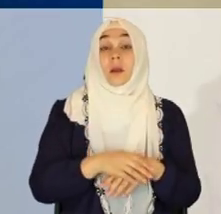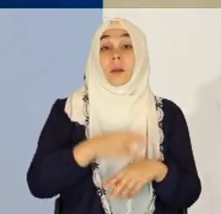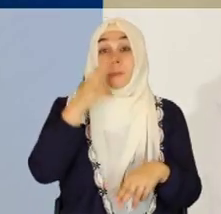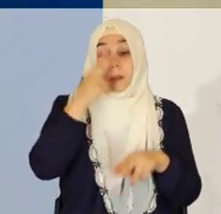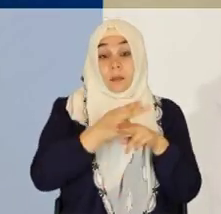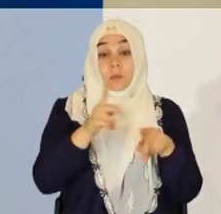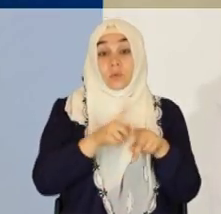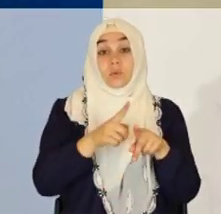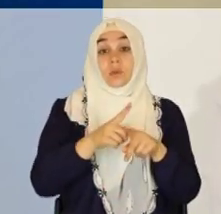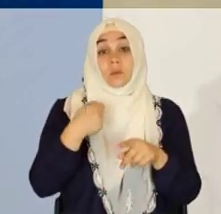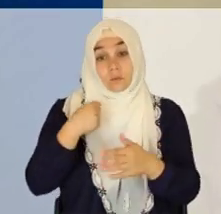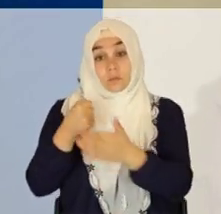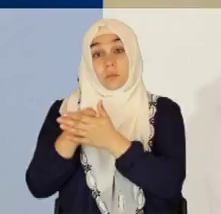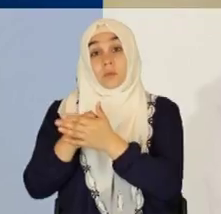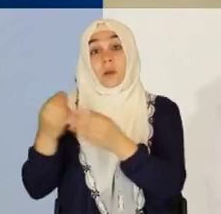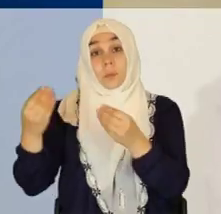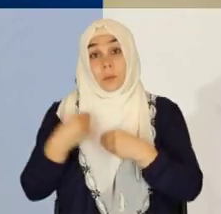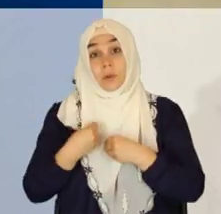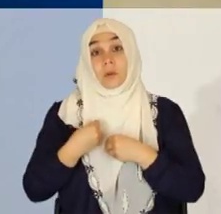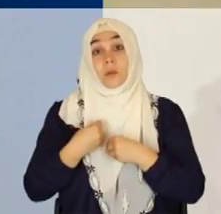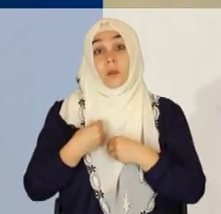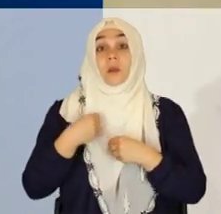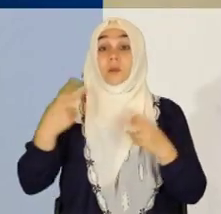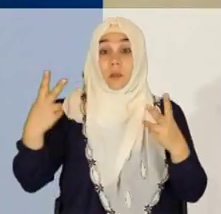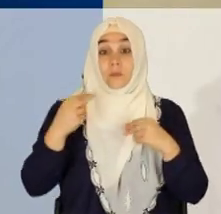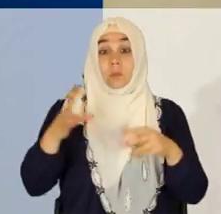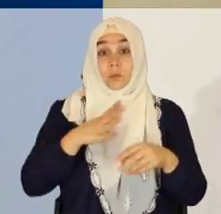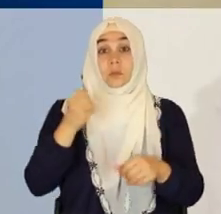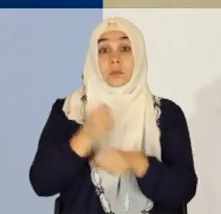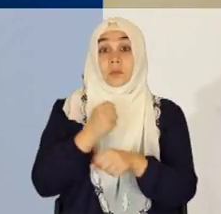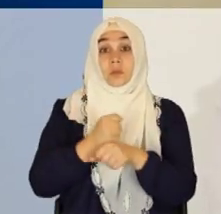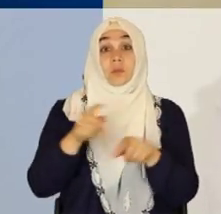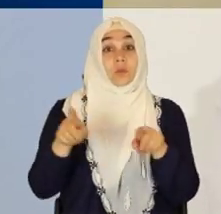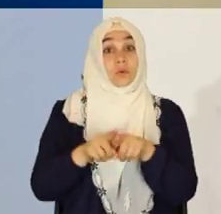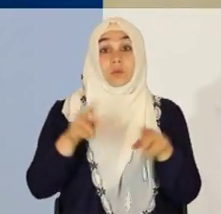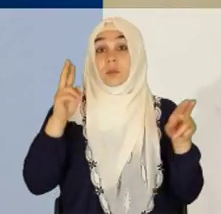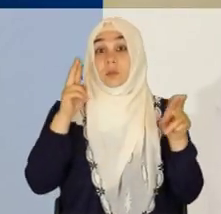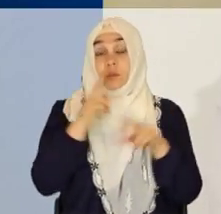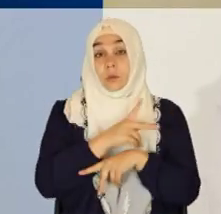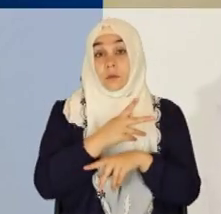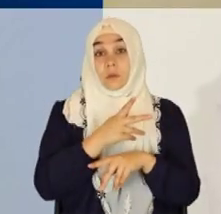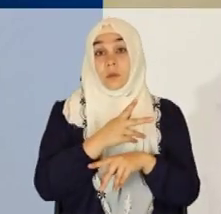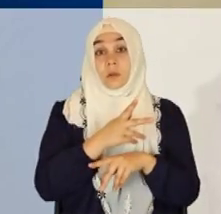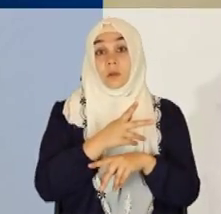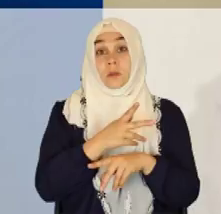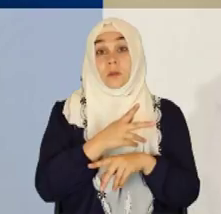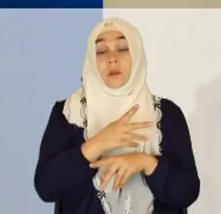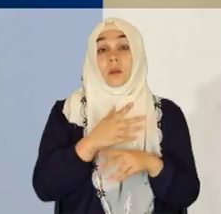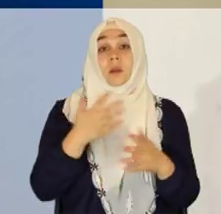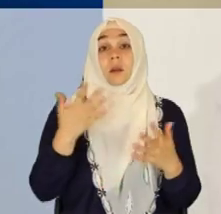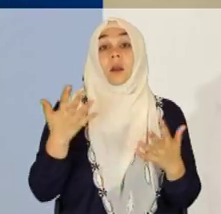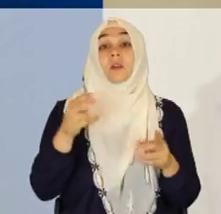Akani uni mahkamlab gapingda turasan, endi shuni qilasan deyishi ham mutlaqo bo'lmaydi.